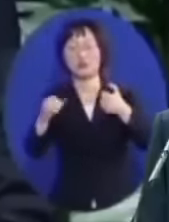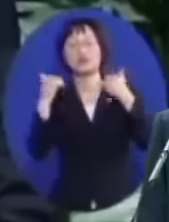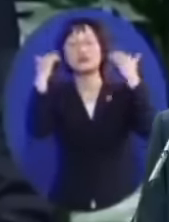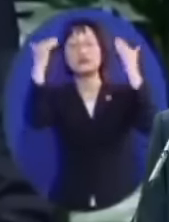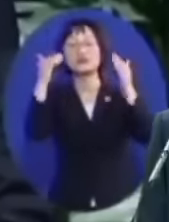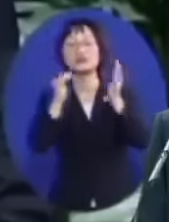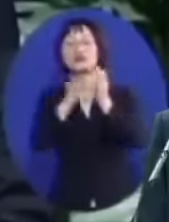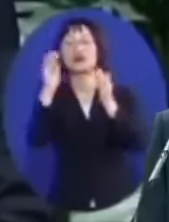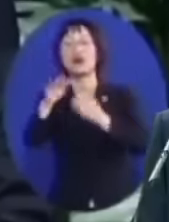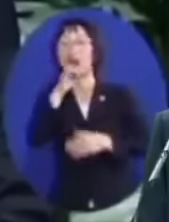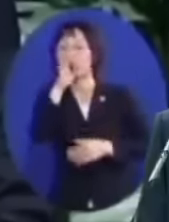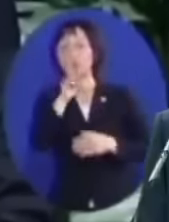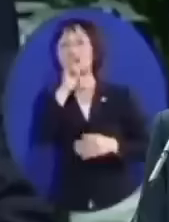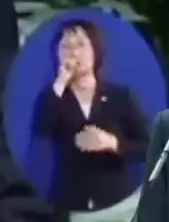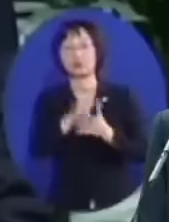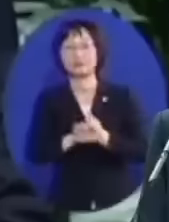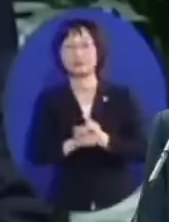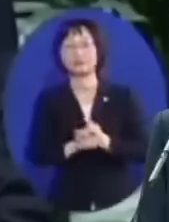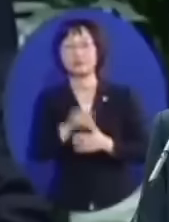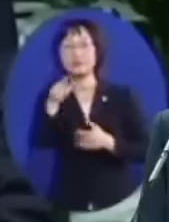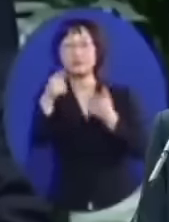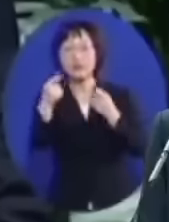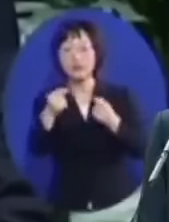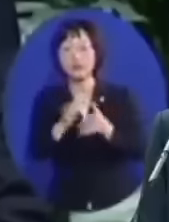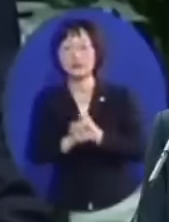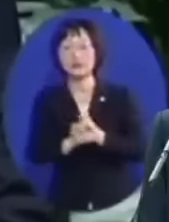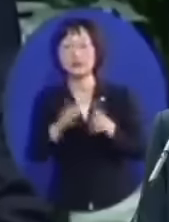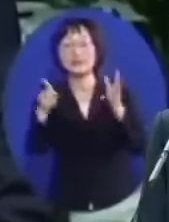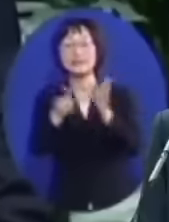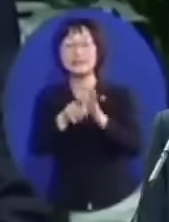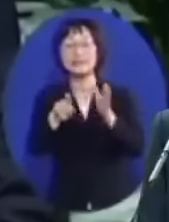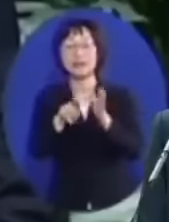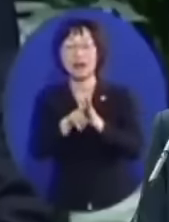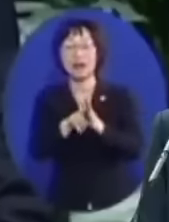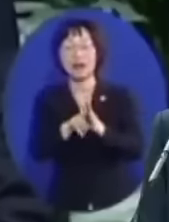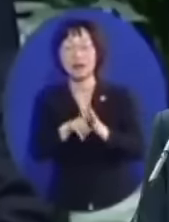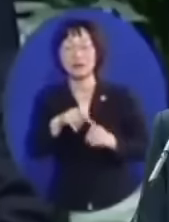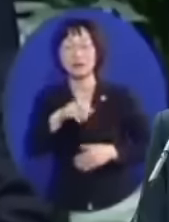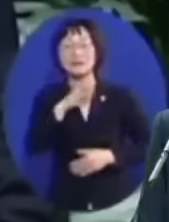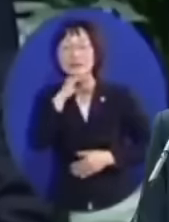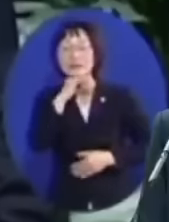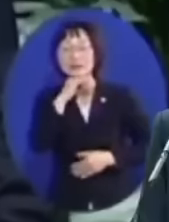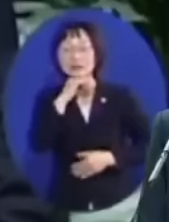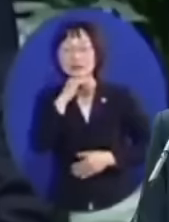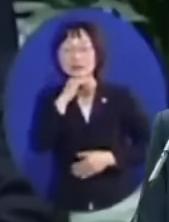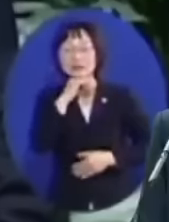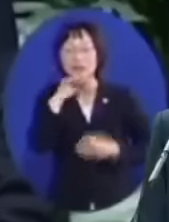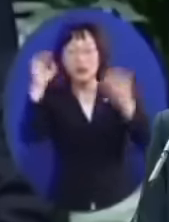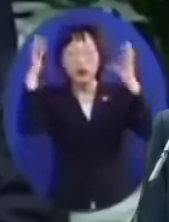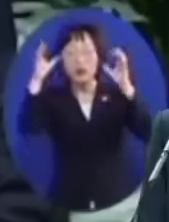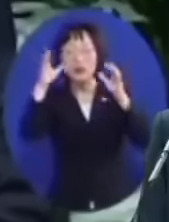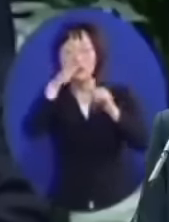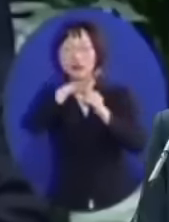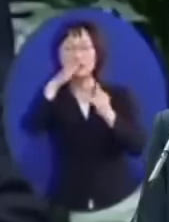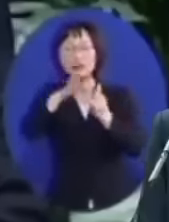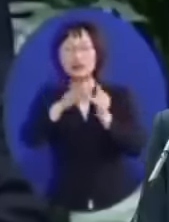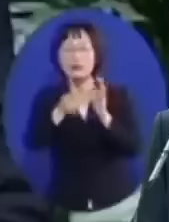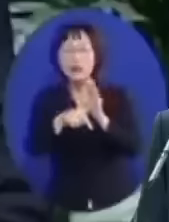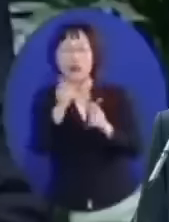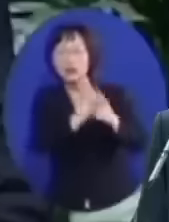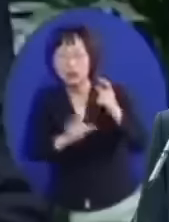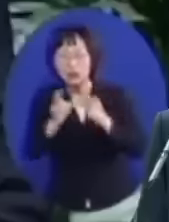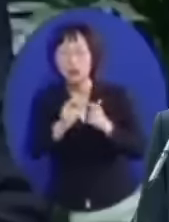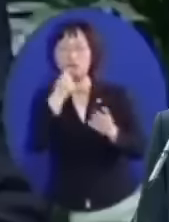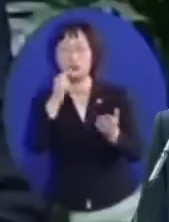안 된다는 것입니다. 그처럼 신앙은 나이가 어릴수록 빨리 받아들이는 것입니다. 여러분,